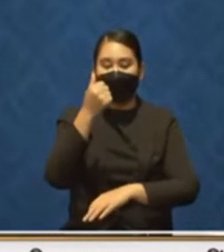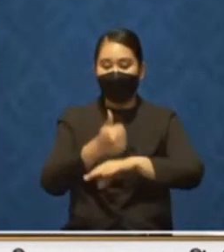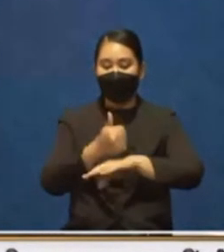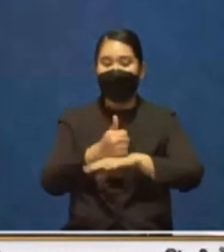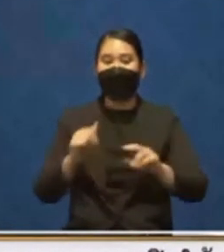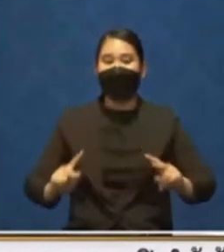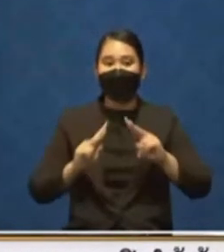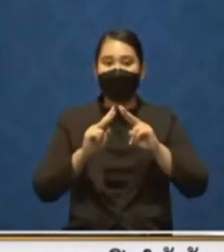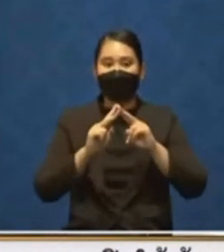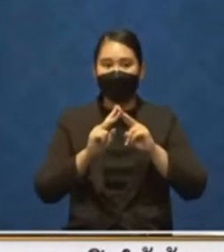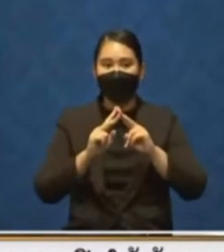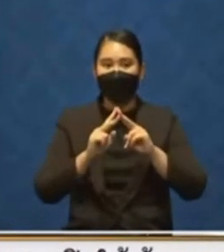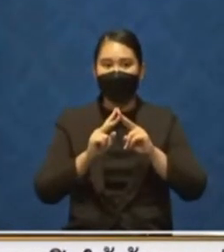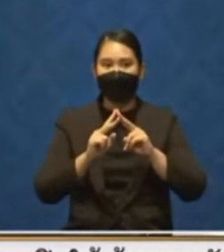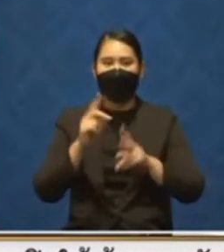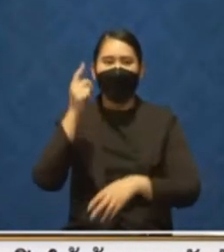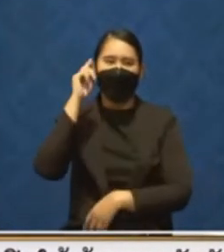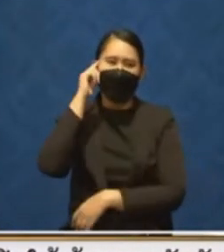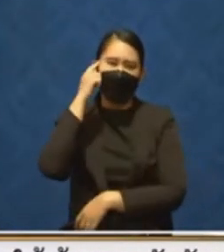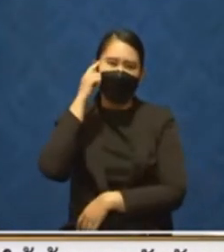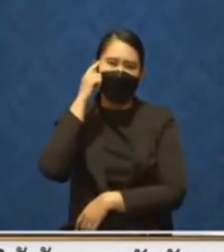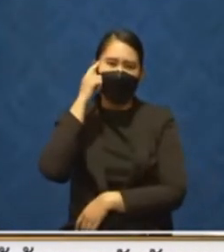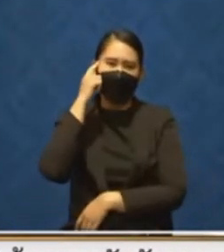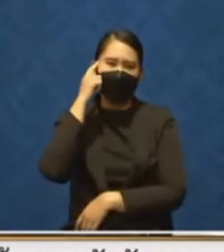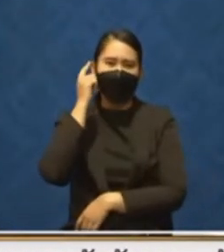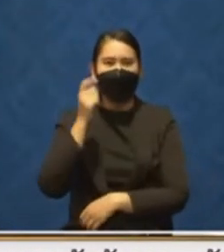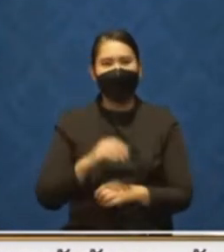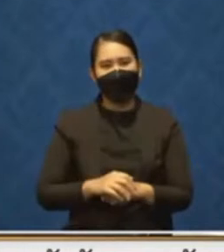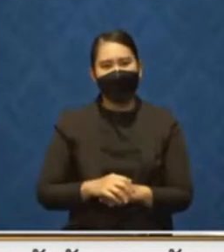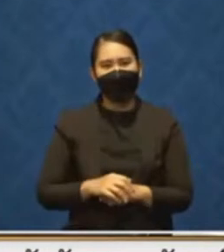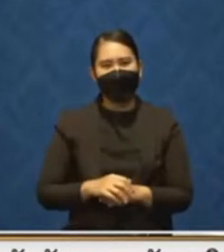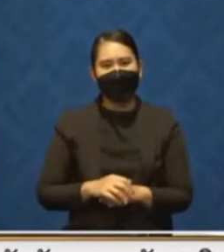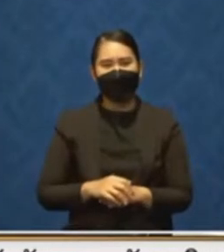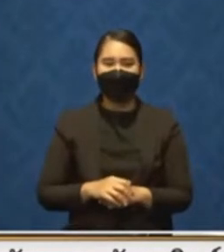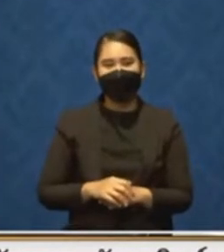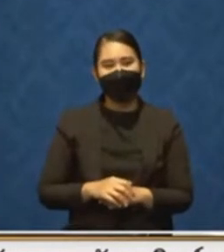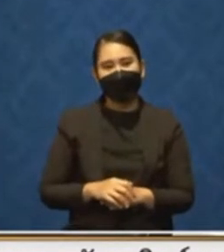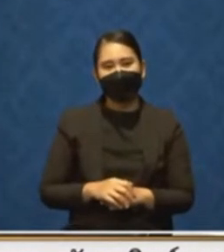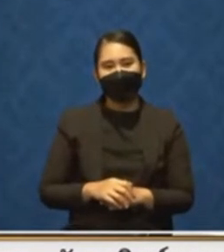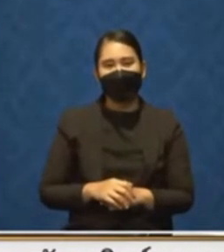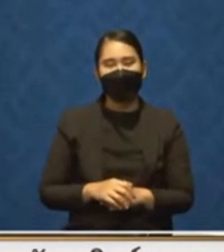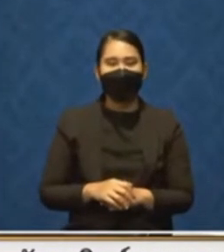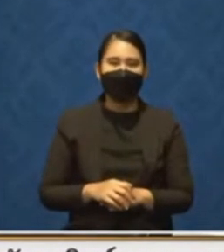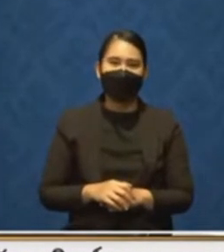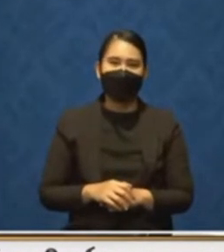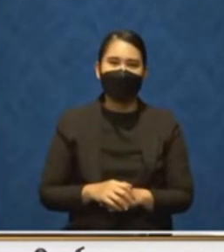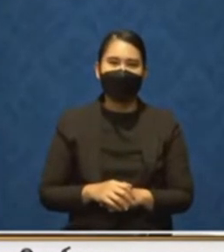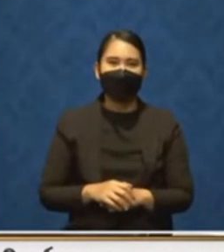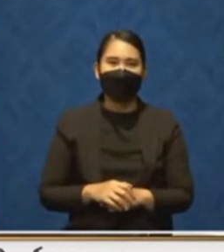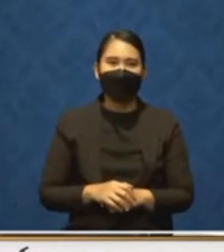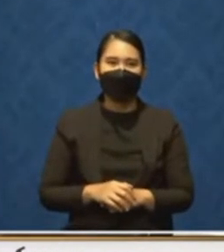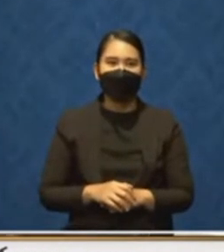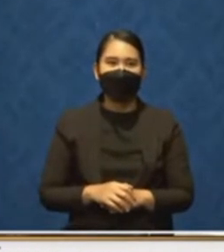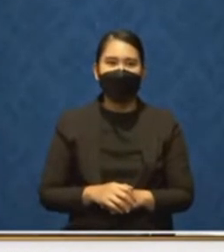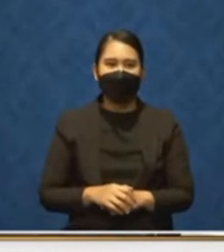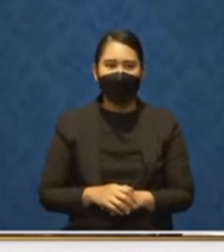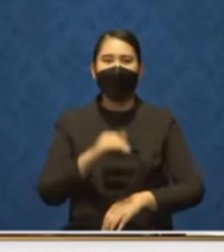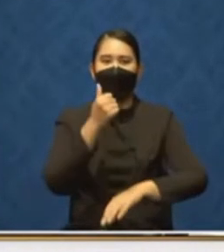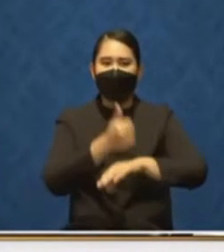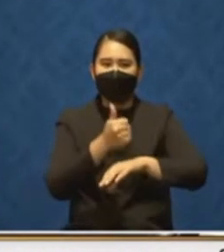ไม่รู้จักนะลูกแกโกะตอนแหกอ่ะต้องตี Topตอน